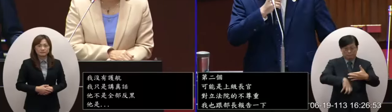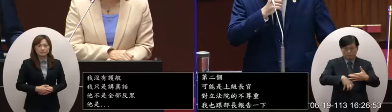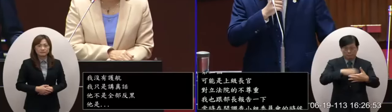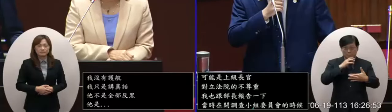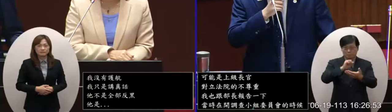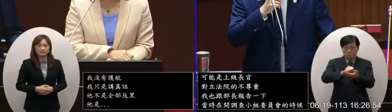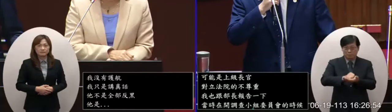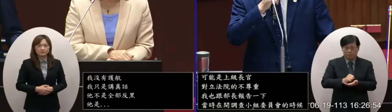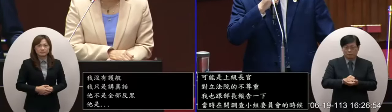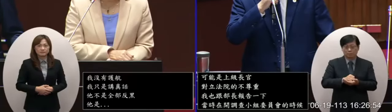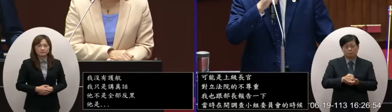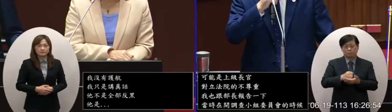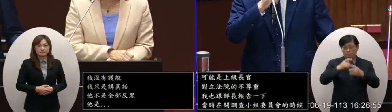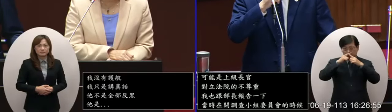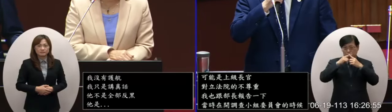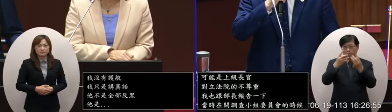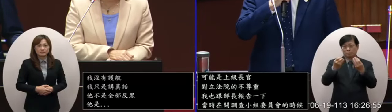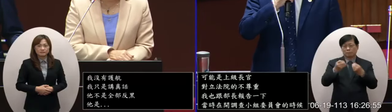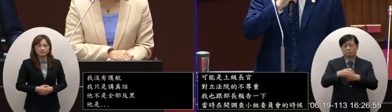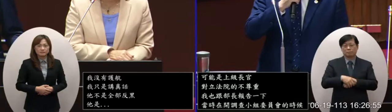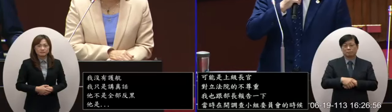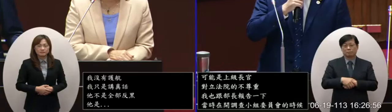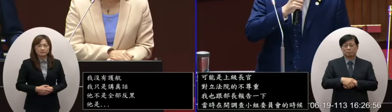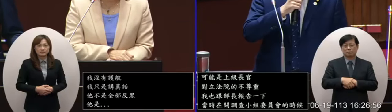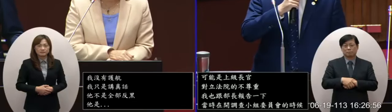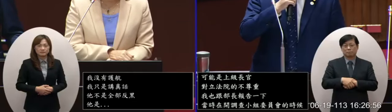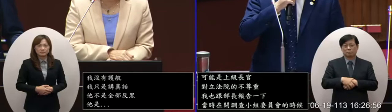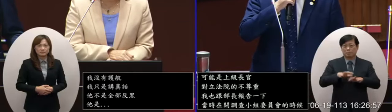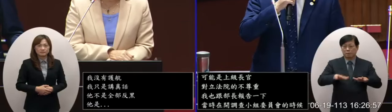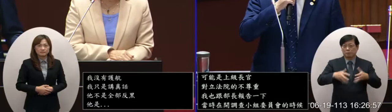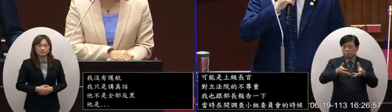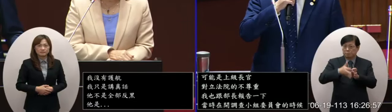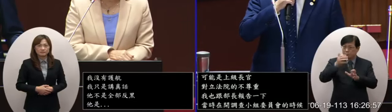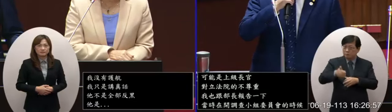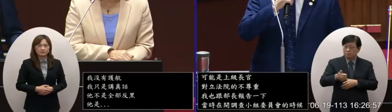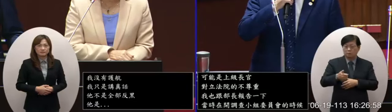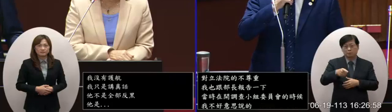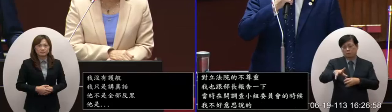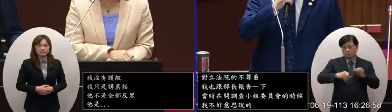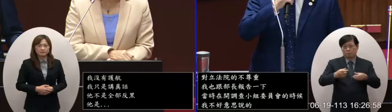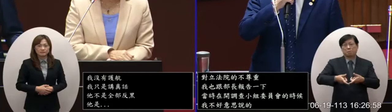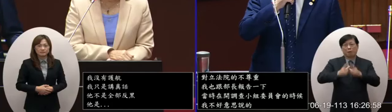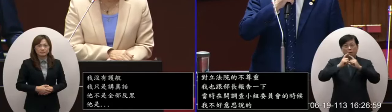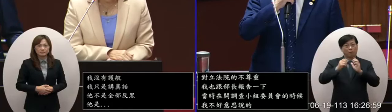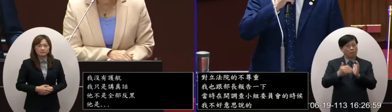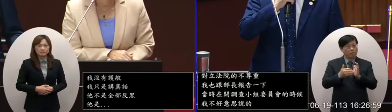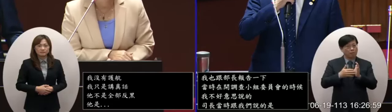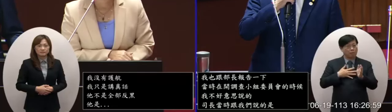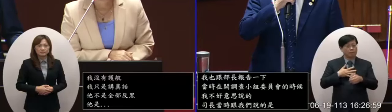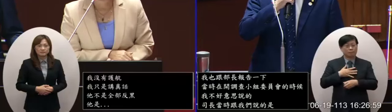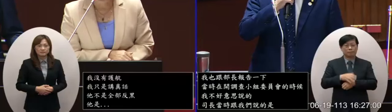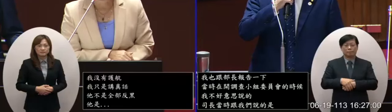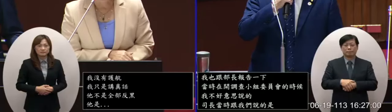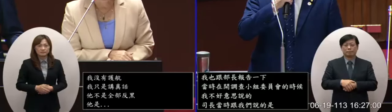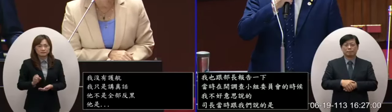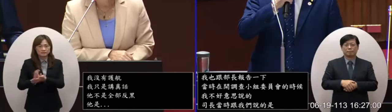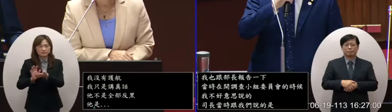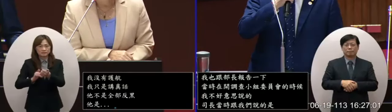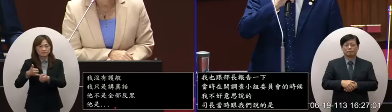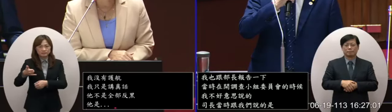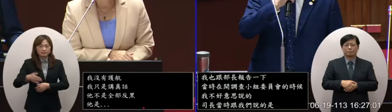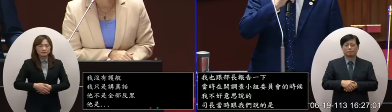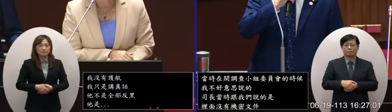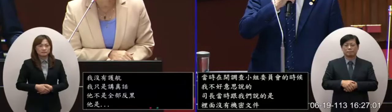件没有机密。那现在部长知道现在这些资料又还原了吗？ 跟委员报